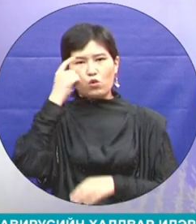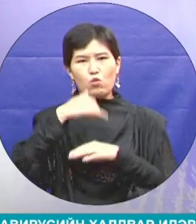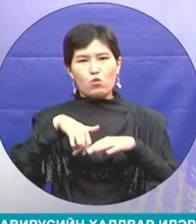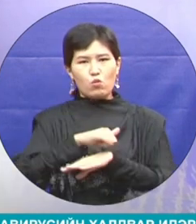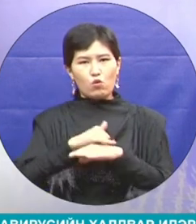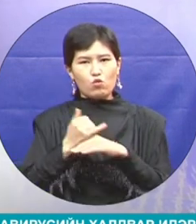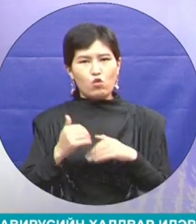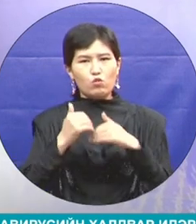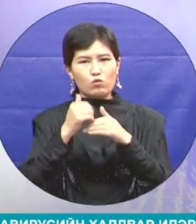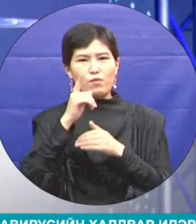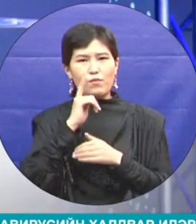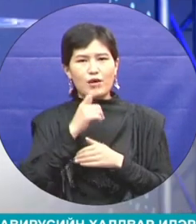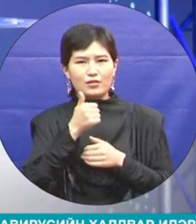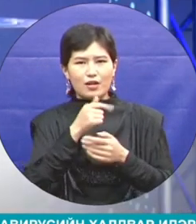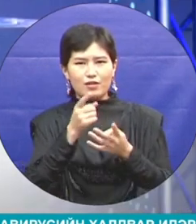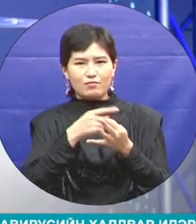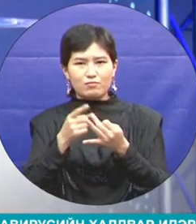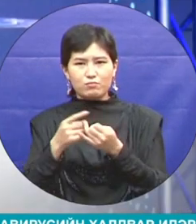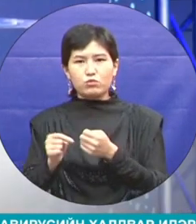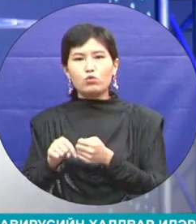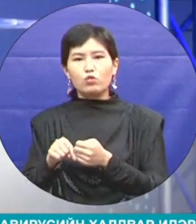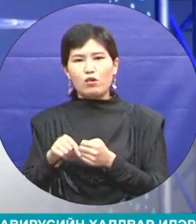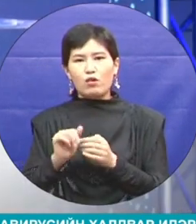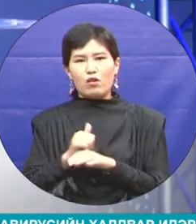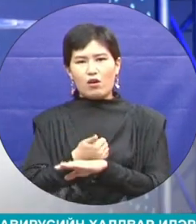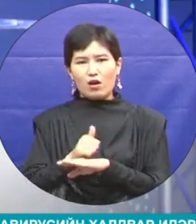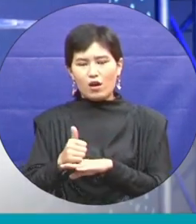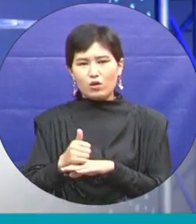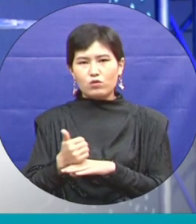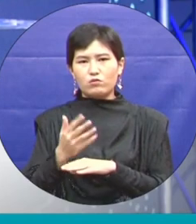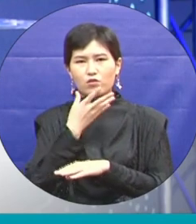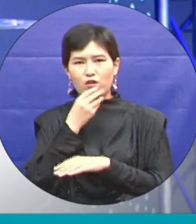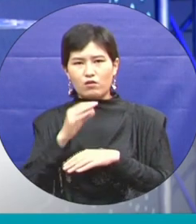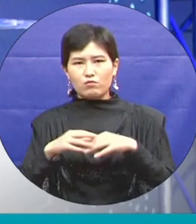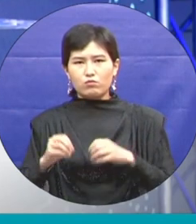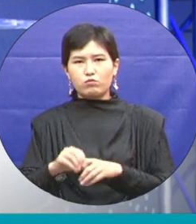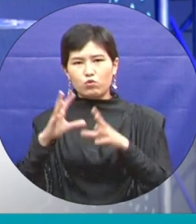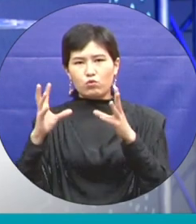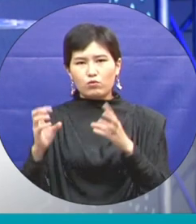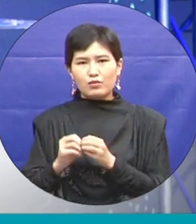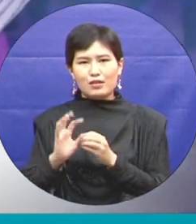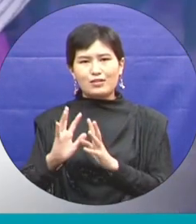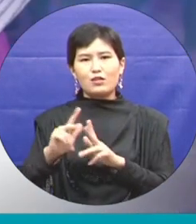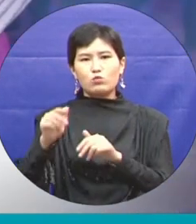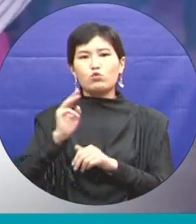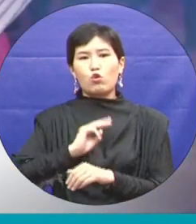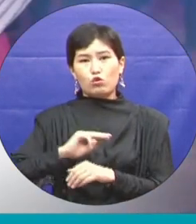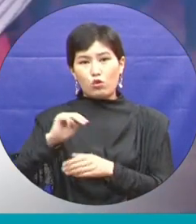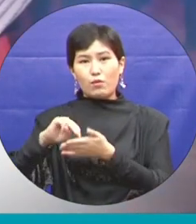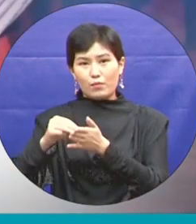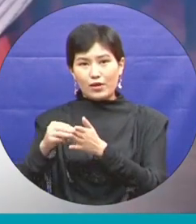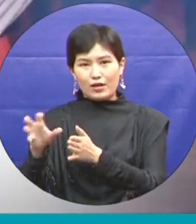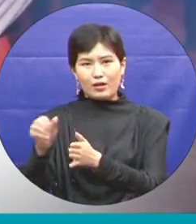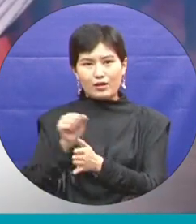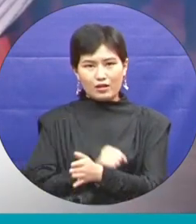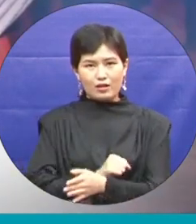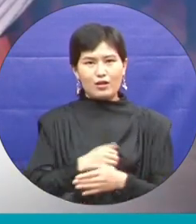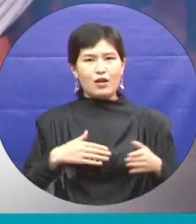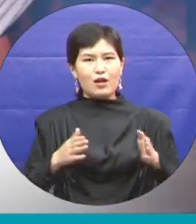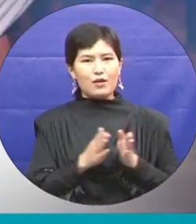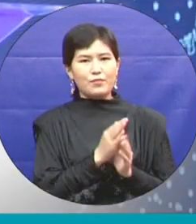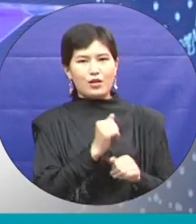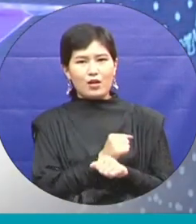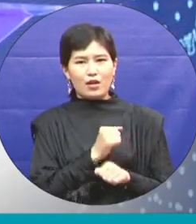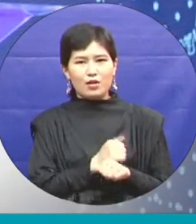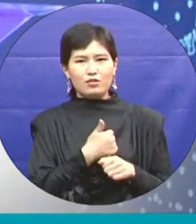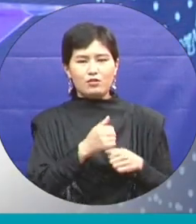чиглэлүүдийг бол тодорхойлсон. Энэ дотор бол аялал жуулчлал цаашлах бүтэлч үйлдвэрлэлийн салбар байгаа. Энэ салбаруудын хамтын ажиллагаа уялдаа бол бидний хувьд бол